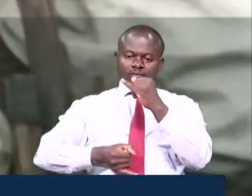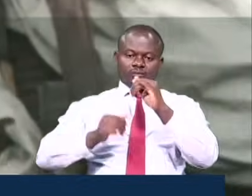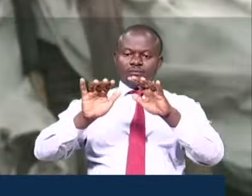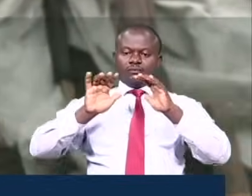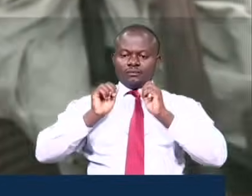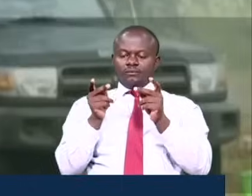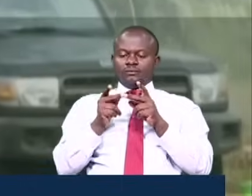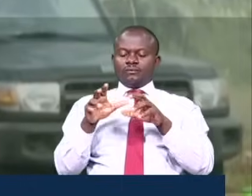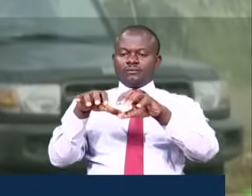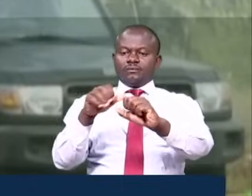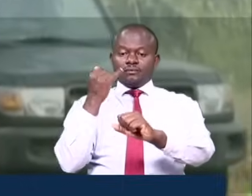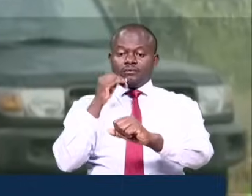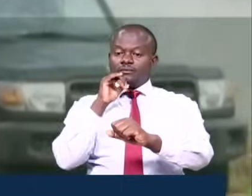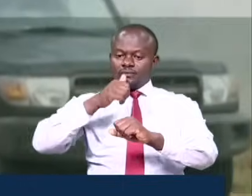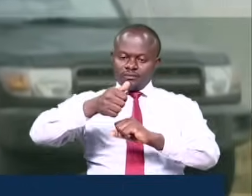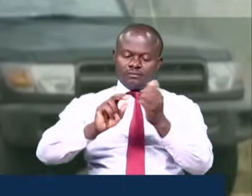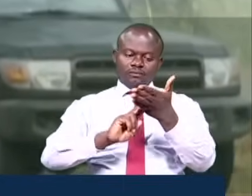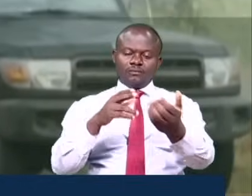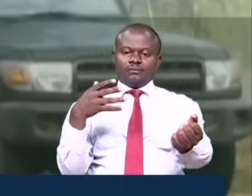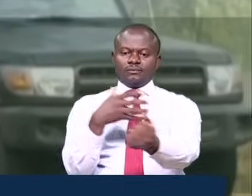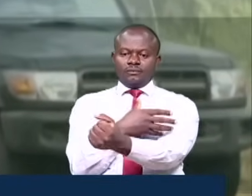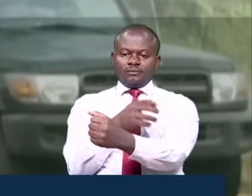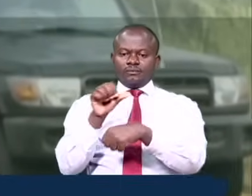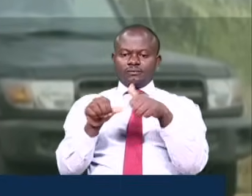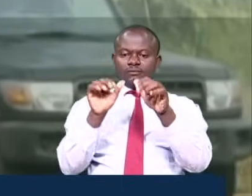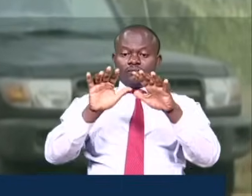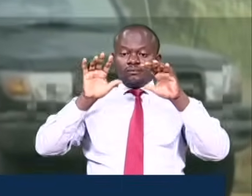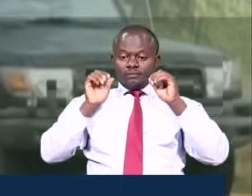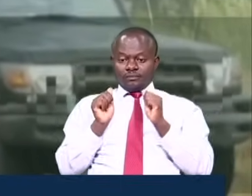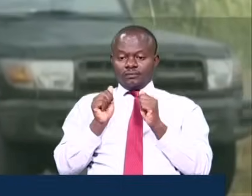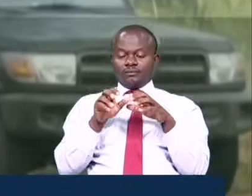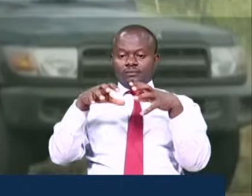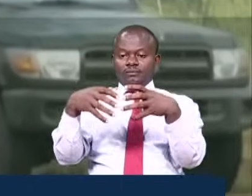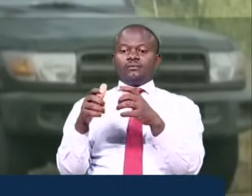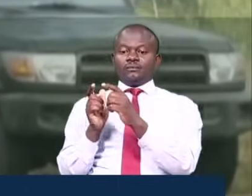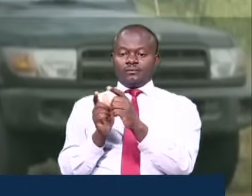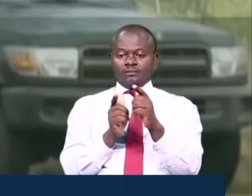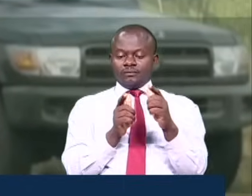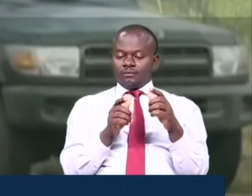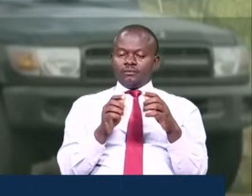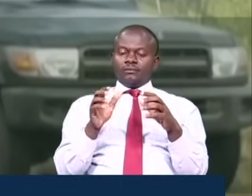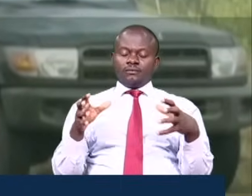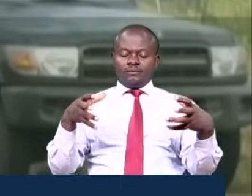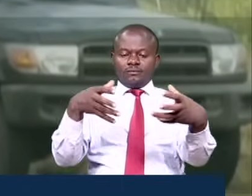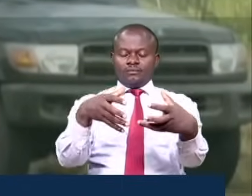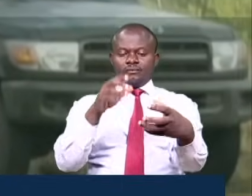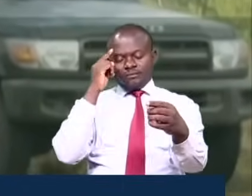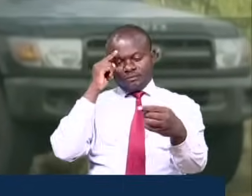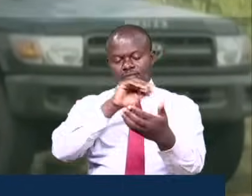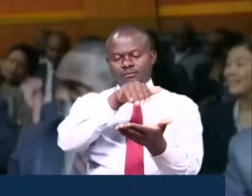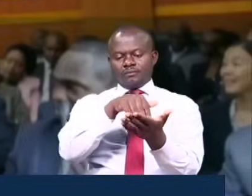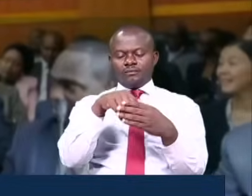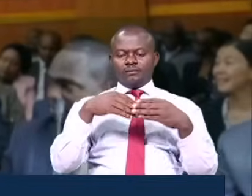duce yafashe bitaba ibyo hagakoreshwa ingufu ubijyanye no kwambura intwaro imitwe yitwaje intwaro abagize bagahurizwa mu bigo byabugenewe bagamije kubasubiza mu buzima